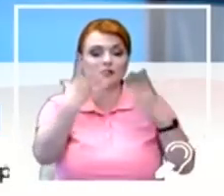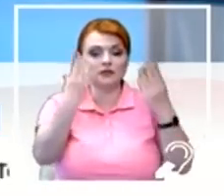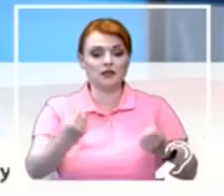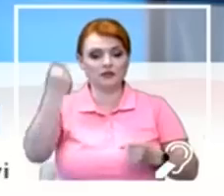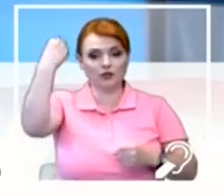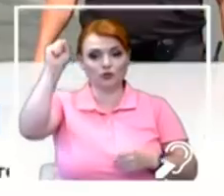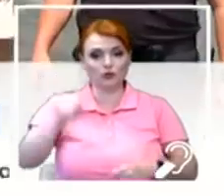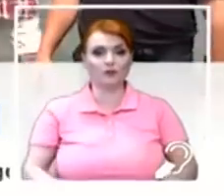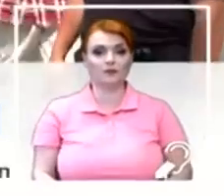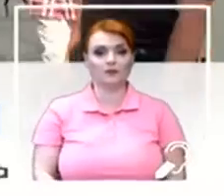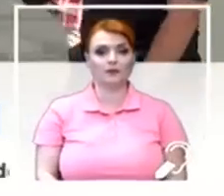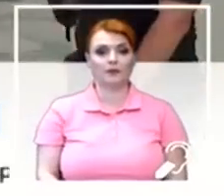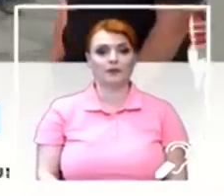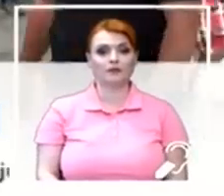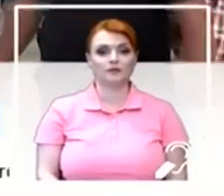transportului public.